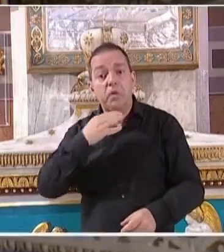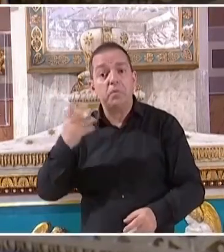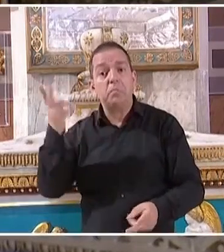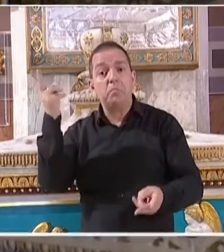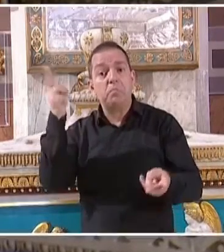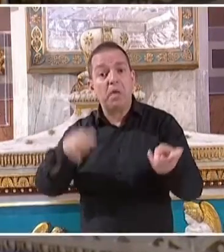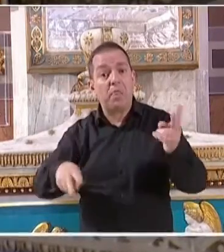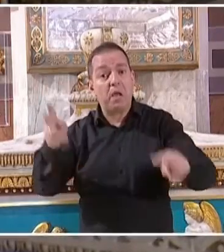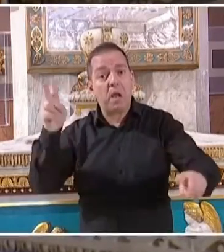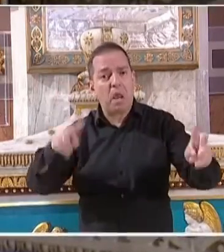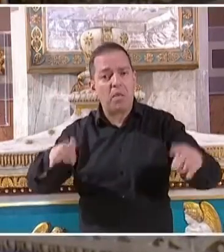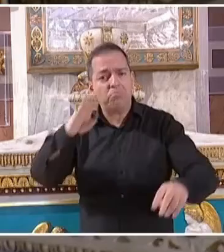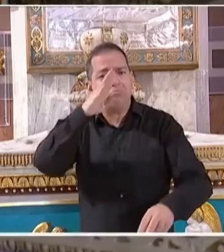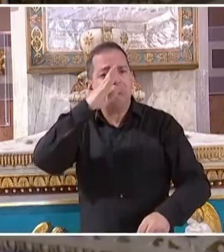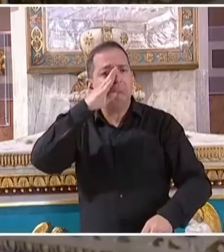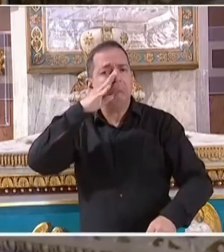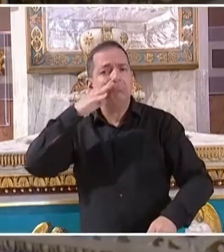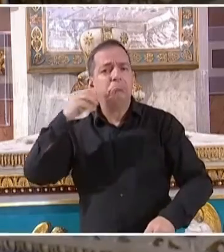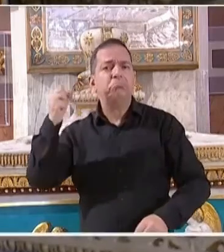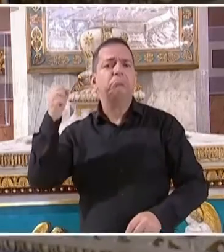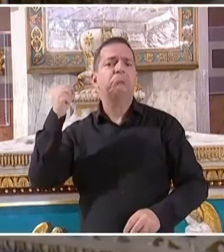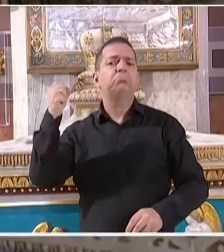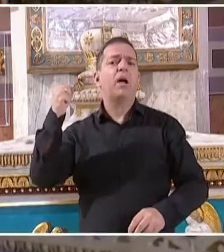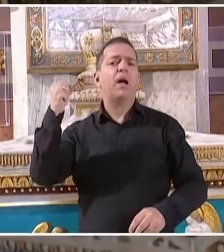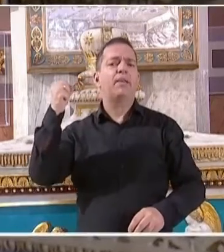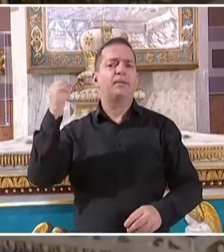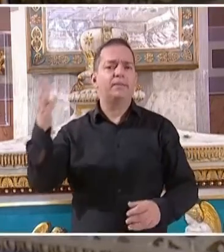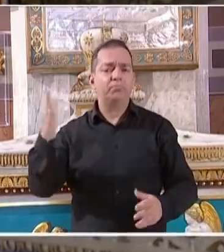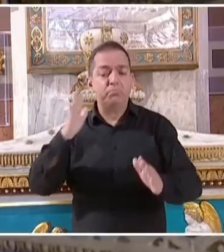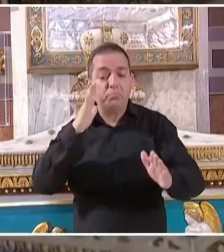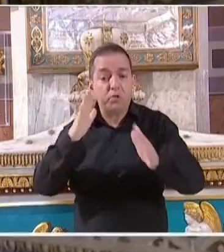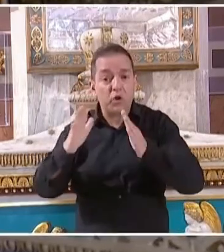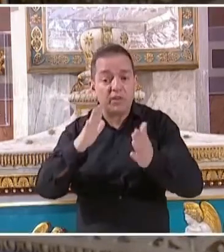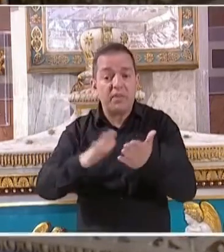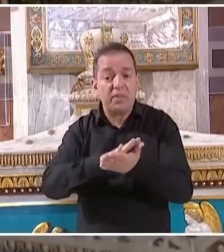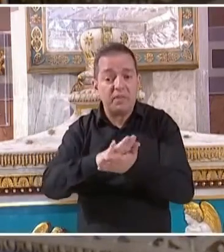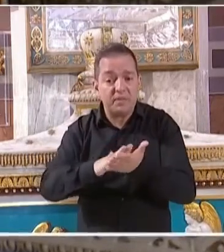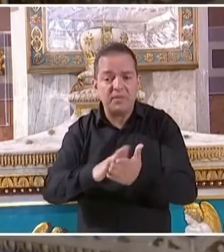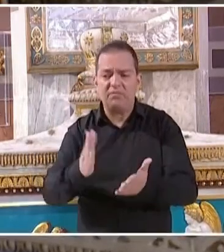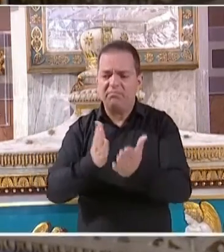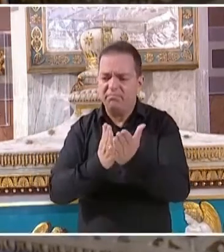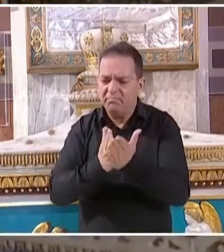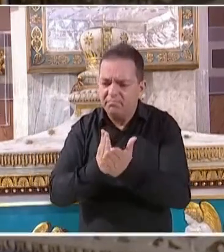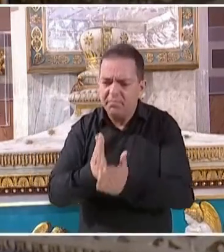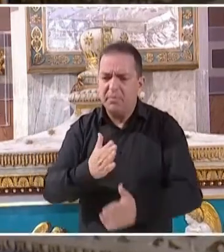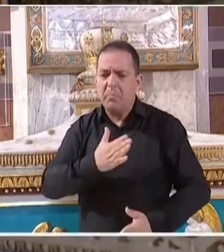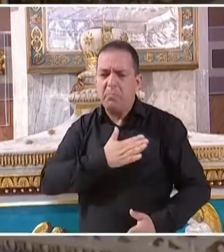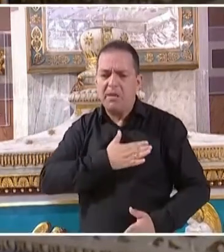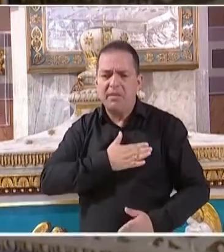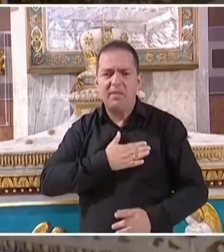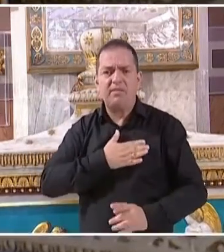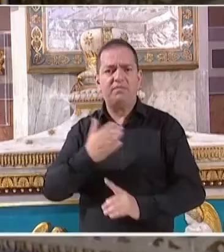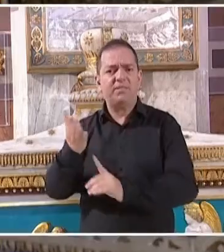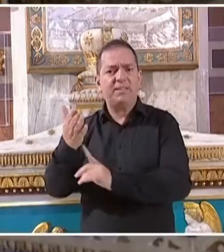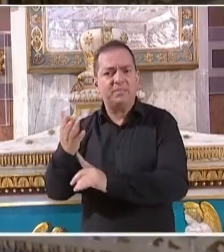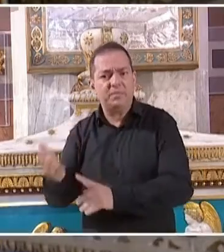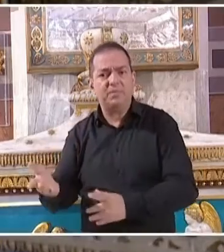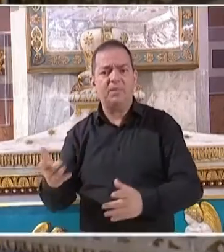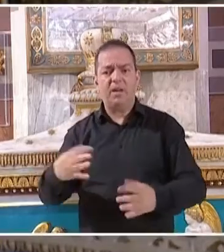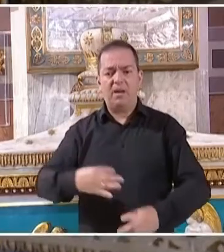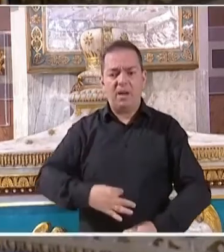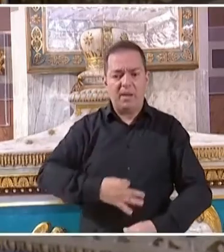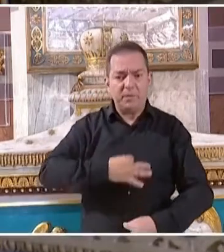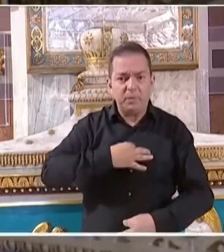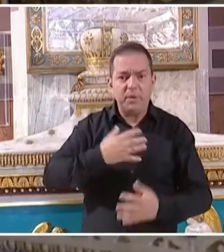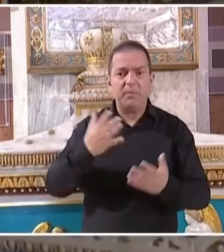με ανδρεία για την πίστη, την ευσέβεια, την πατρίδα, την